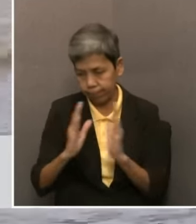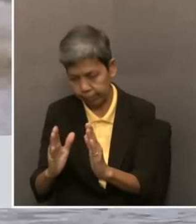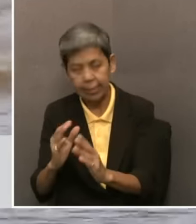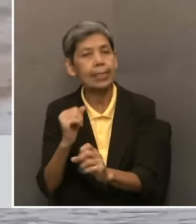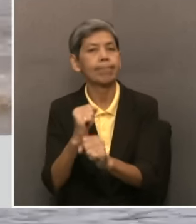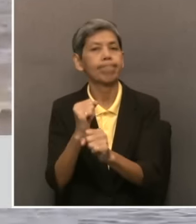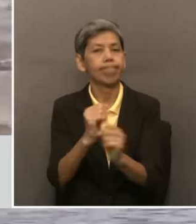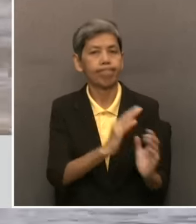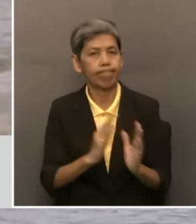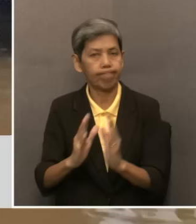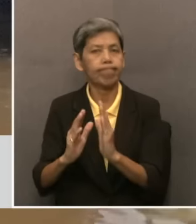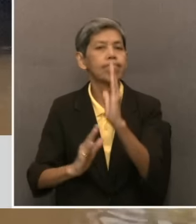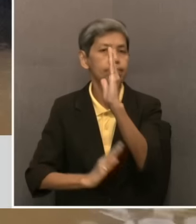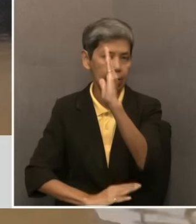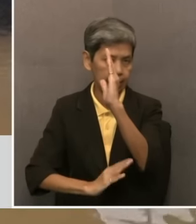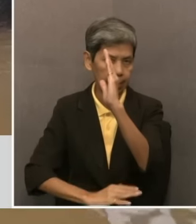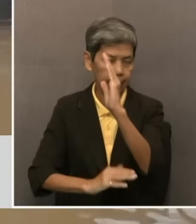ค่ะ